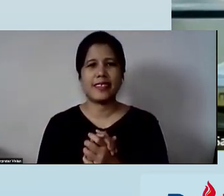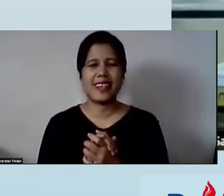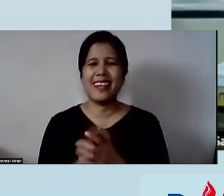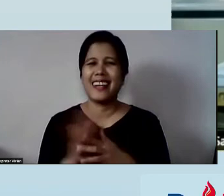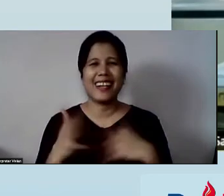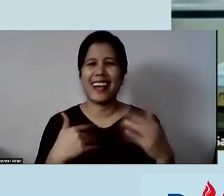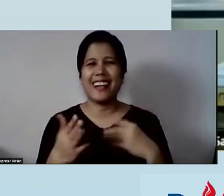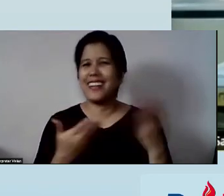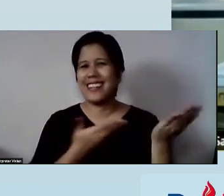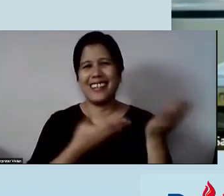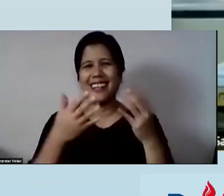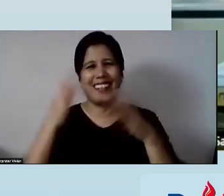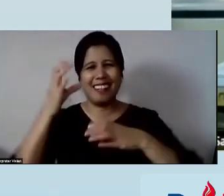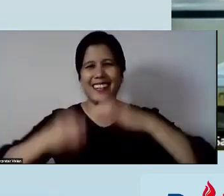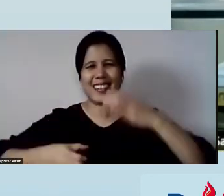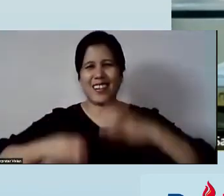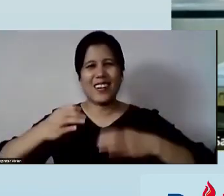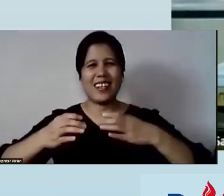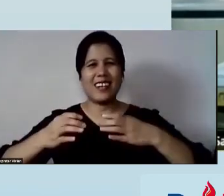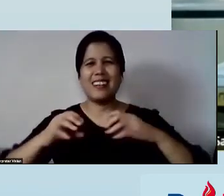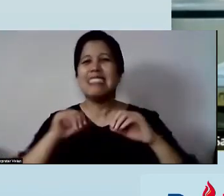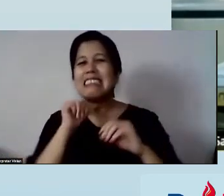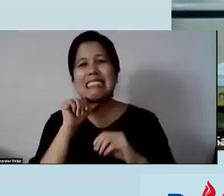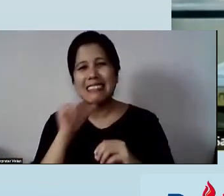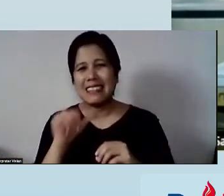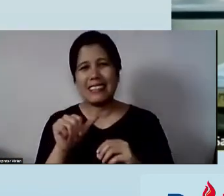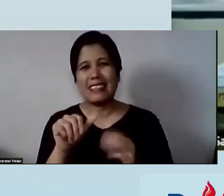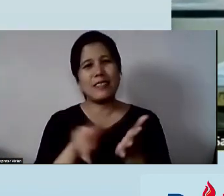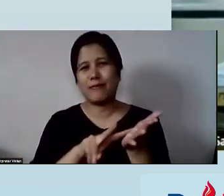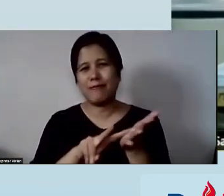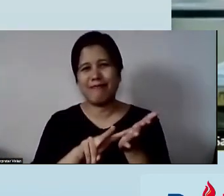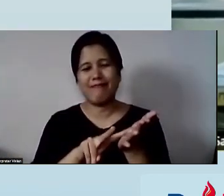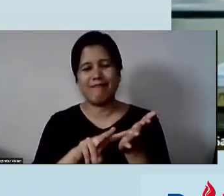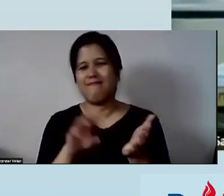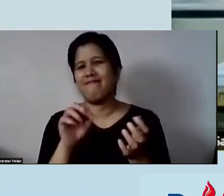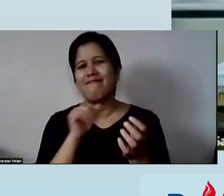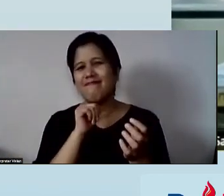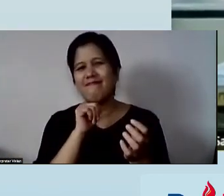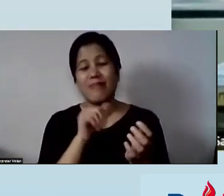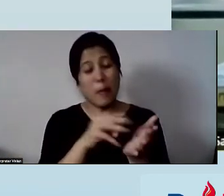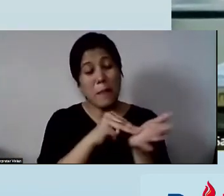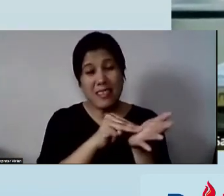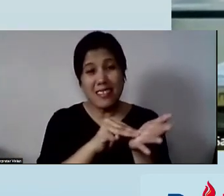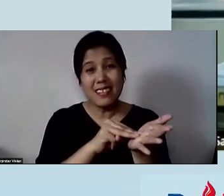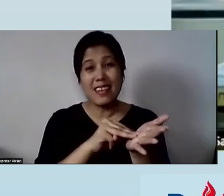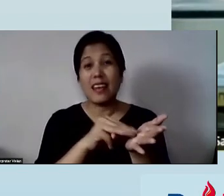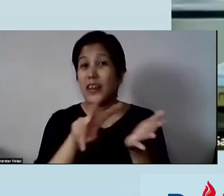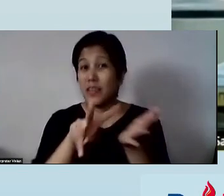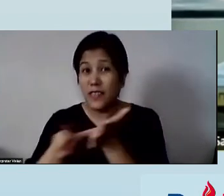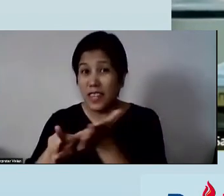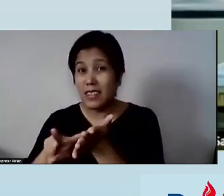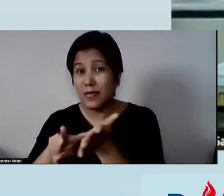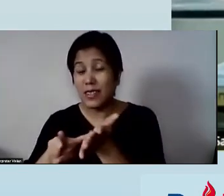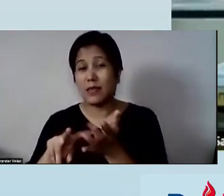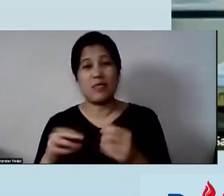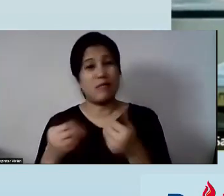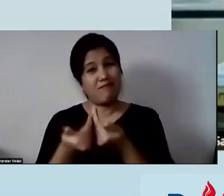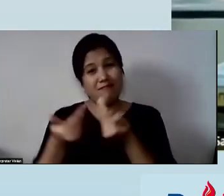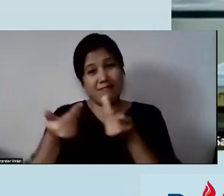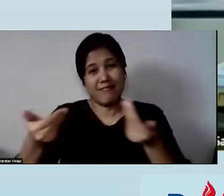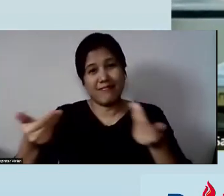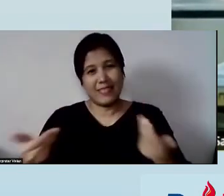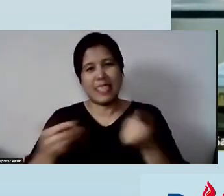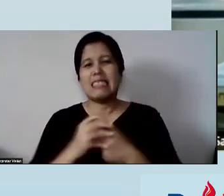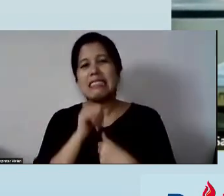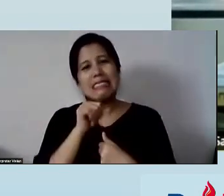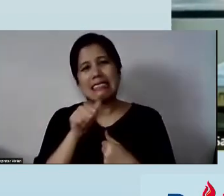makarating yan, ang interpretation yan, medicine is medicine. vitamins is vitamins, no? Kaya hindi po yan